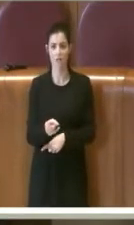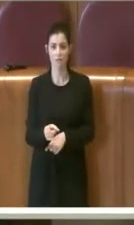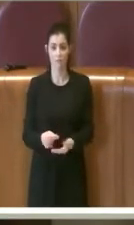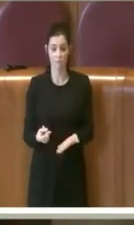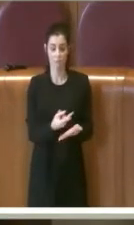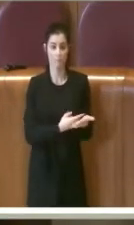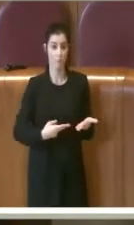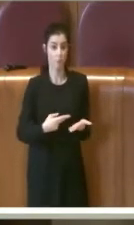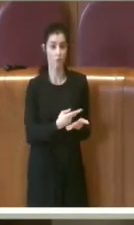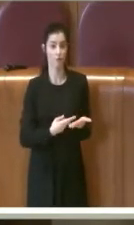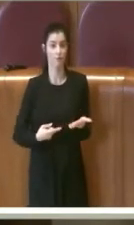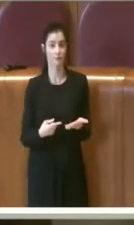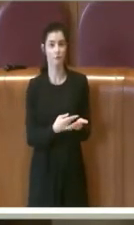progetto